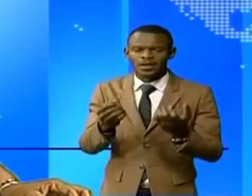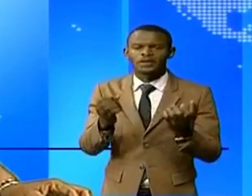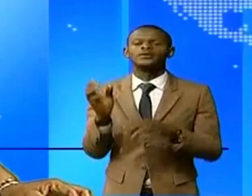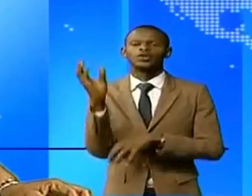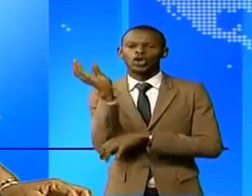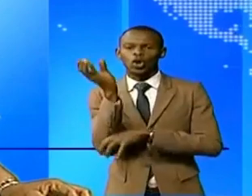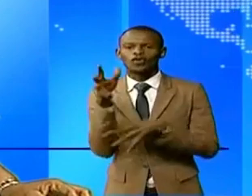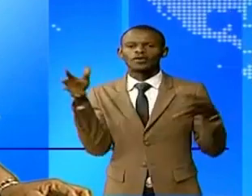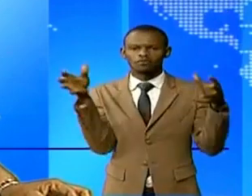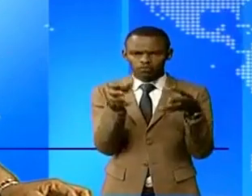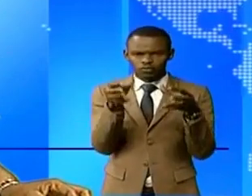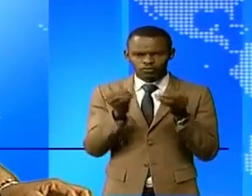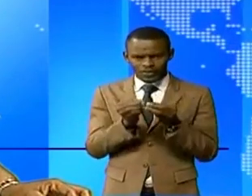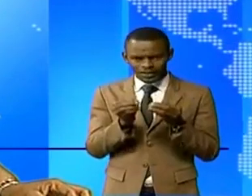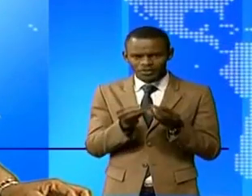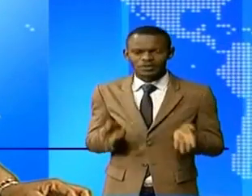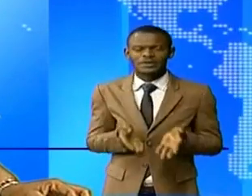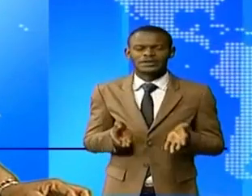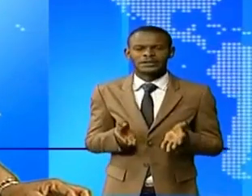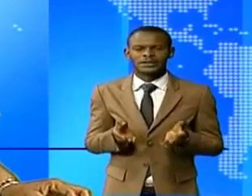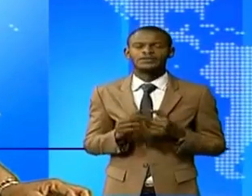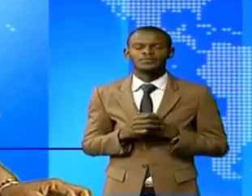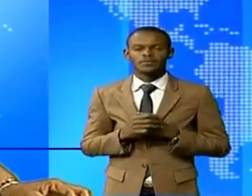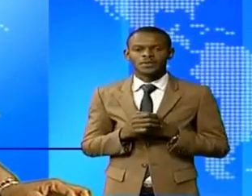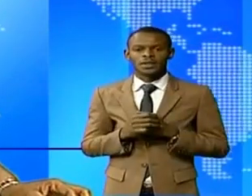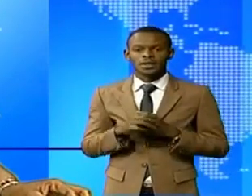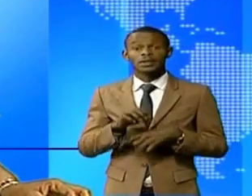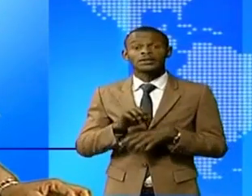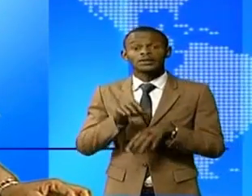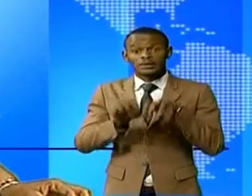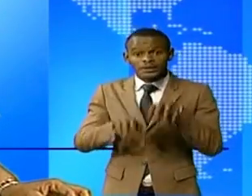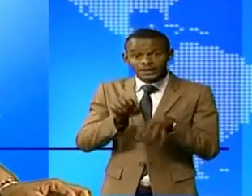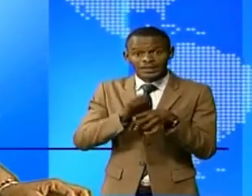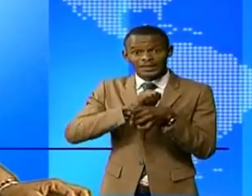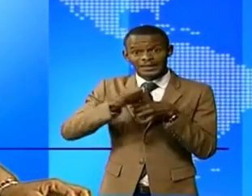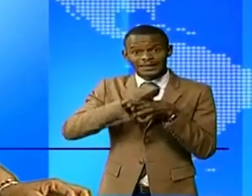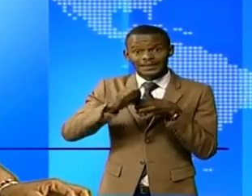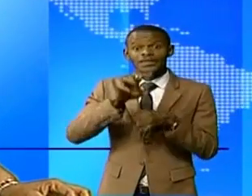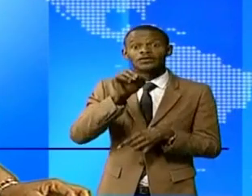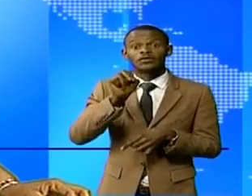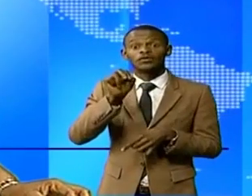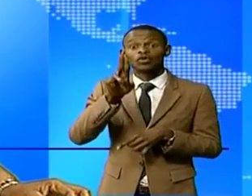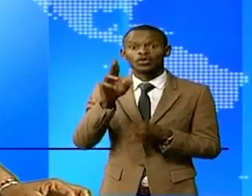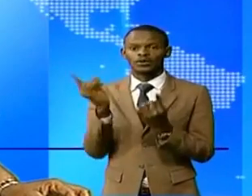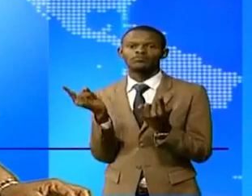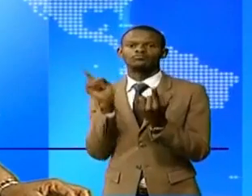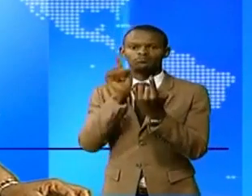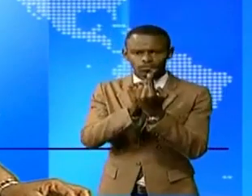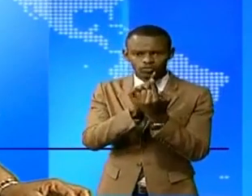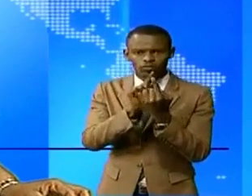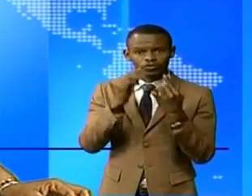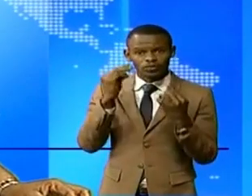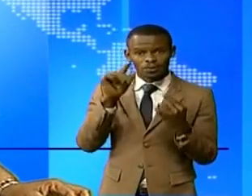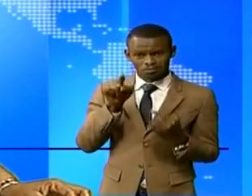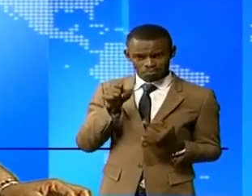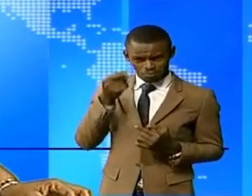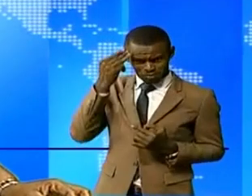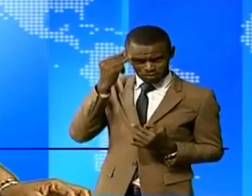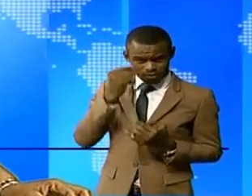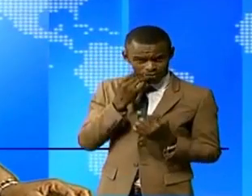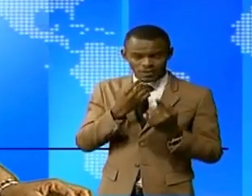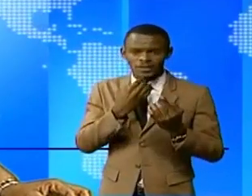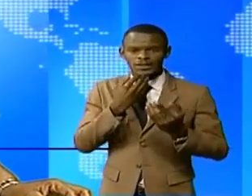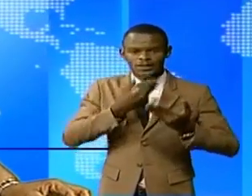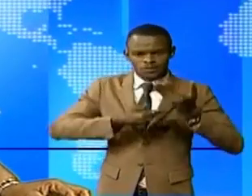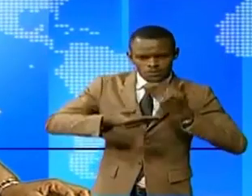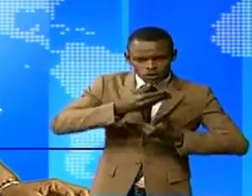de Nations Unies est venu parler avec le Premier ministre Jean-Michel Samalukonde sur le préparatif de